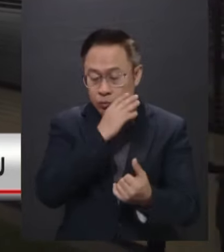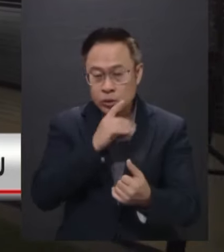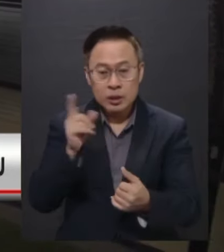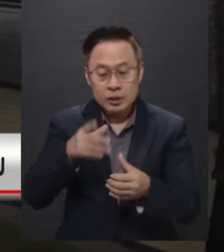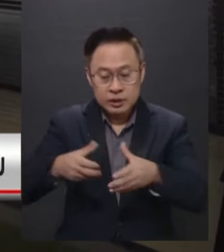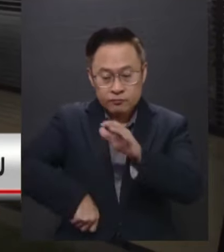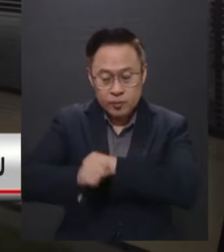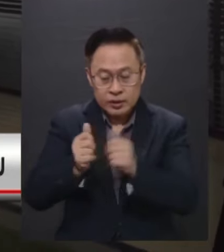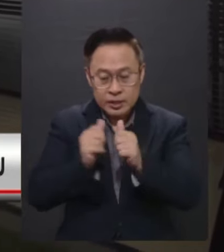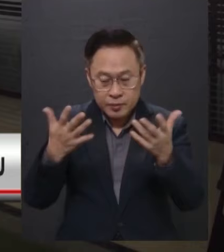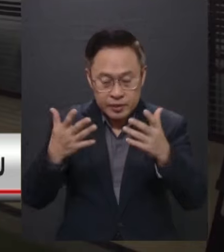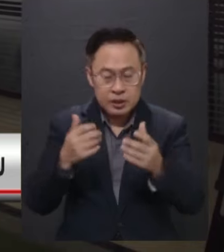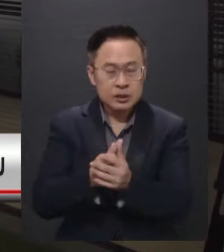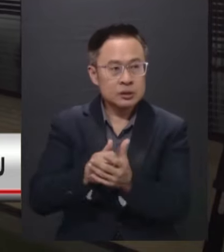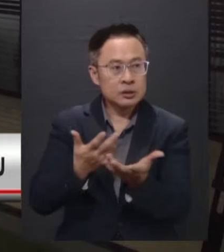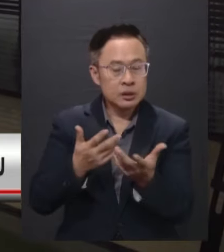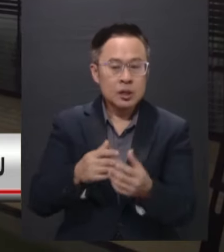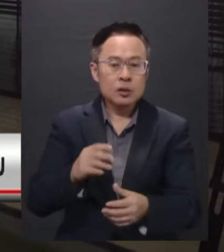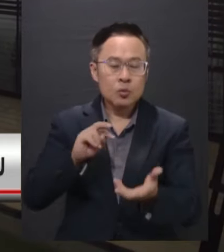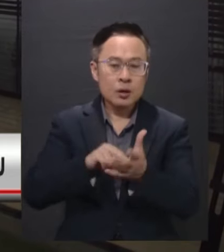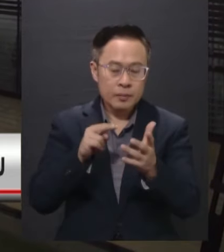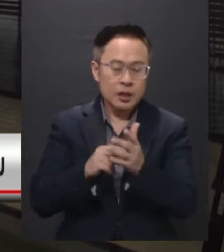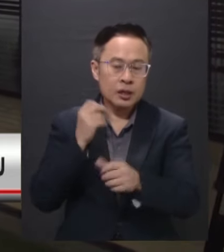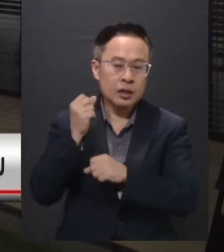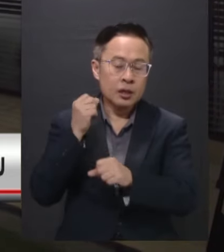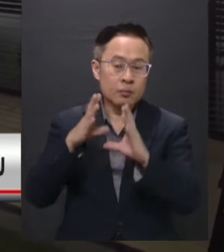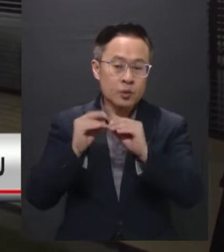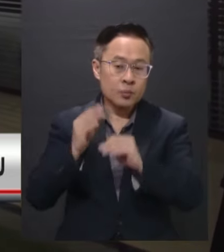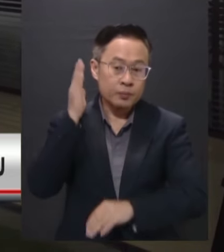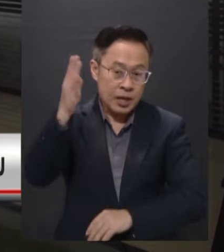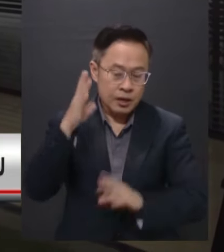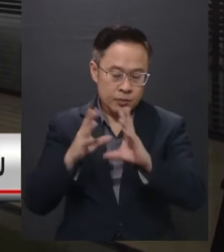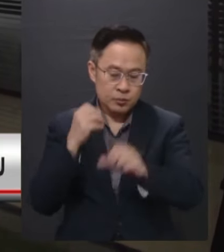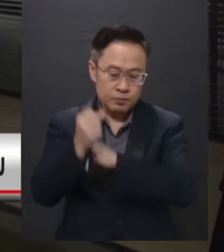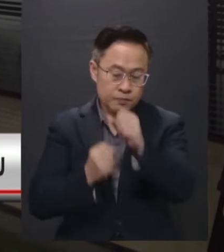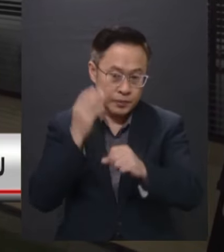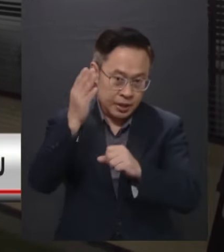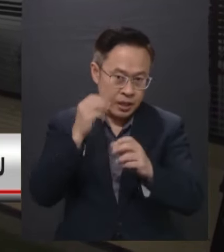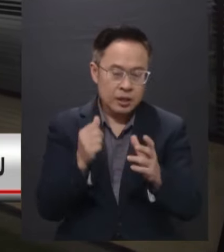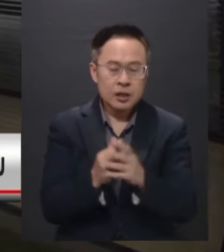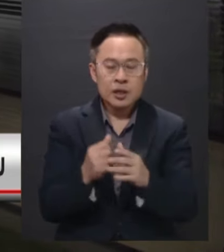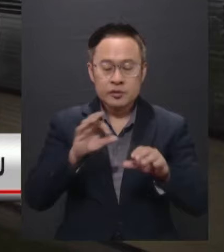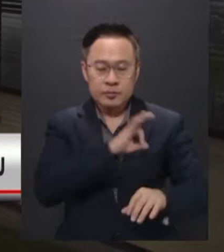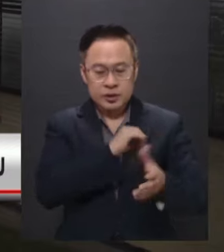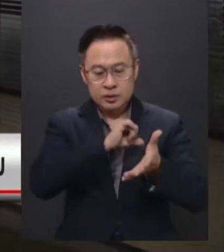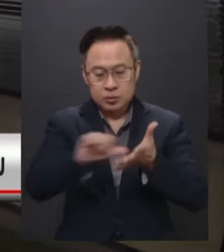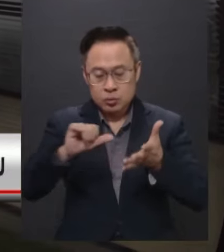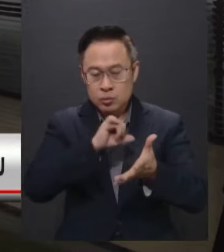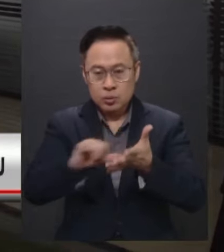การประชุมครั้งต่อไปเนี่ยจะมีวาระถอดถอนสมาชิกด้วยอันนี้เป็นเรื่องของอนาคตเพราะฉะนั้นโหวตเตอร์เนี่ยอาจจ